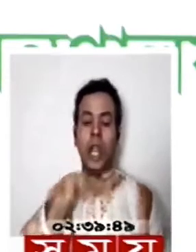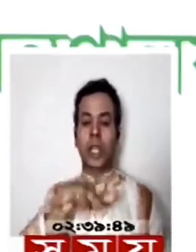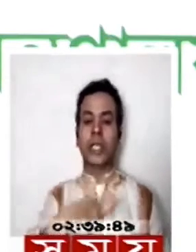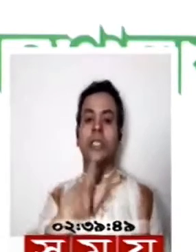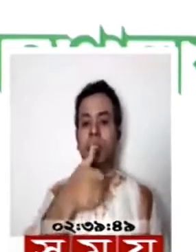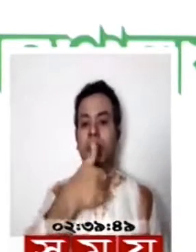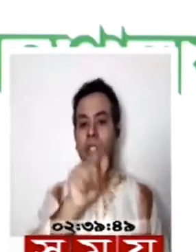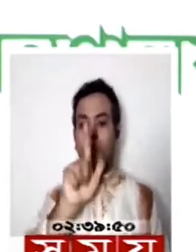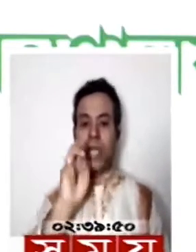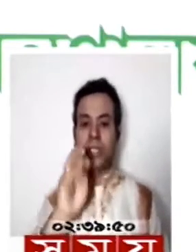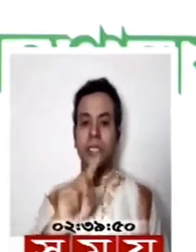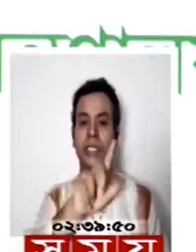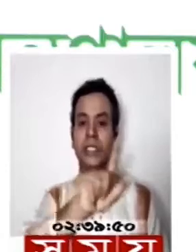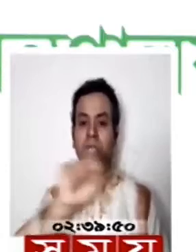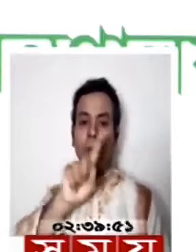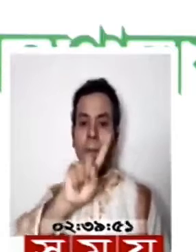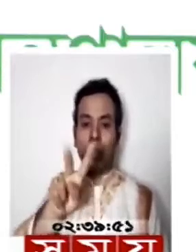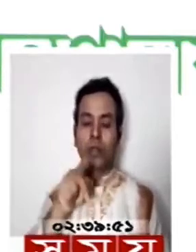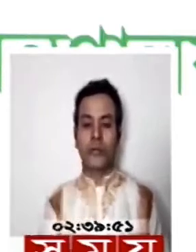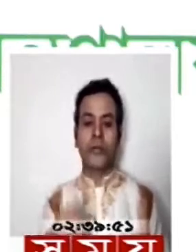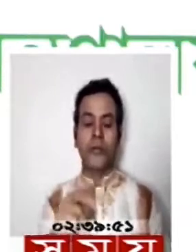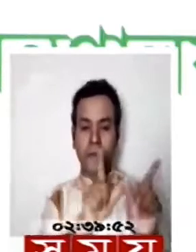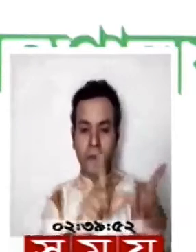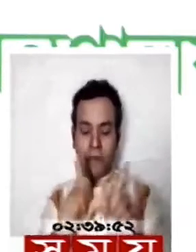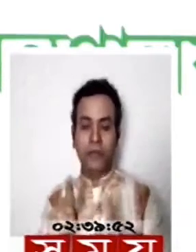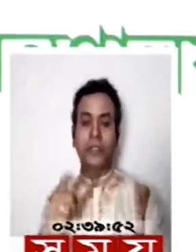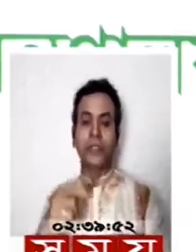2,69,186টি এবং এ পর্যন্ত ফোন কল গ্রহণ করা হয়েছে